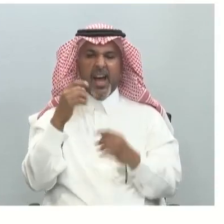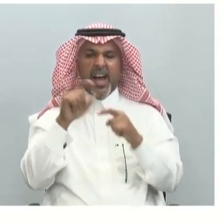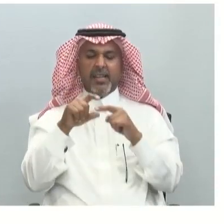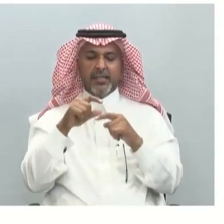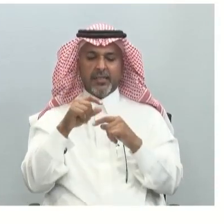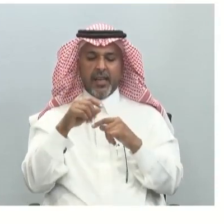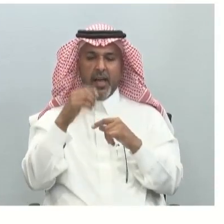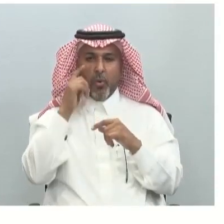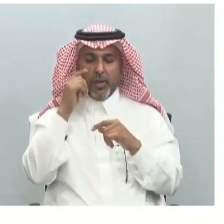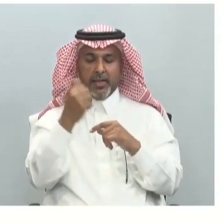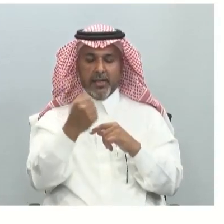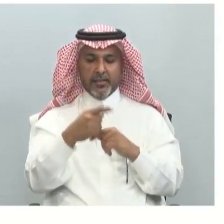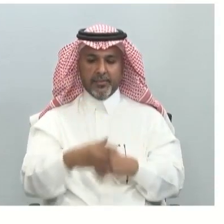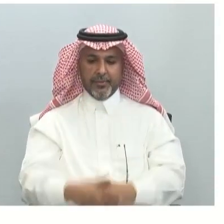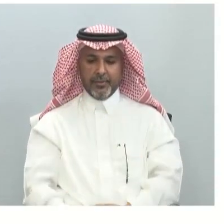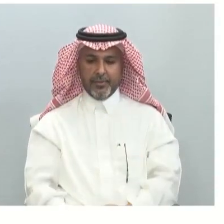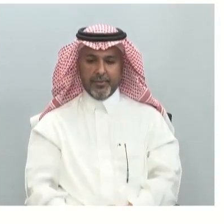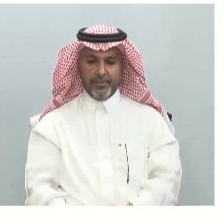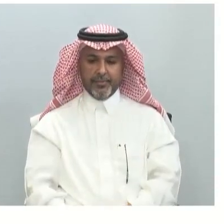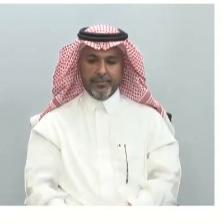سته عشر ممتاز